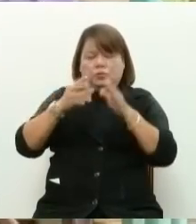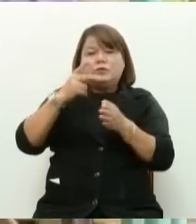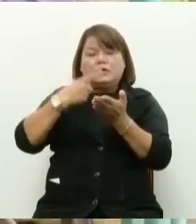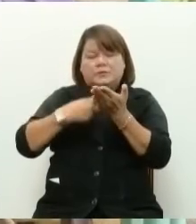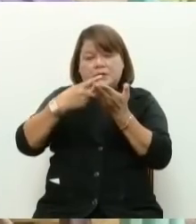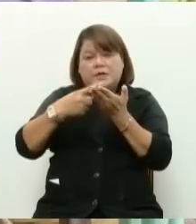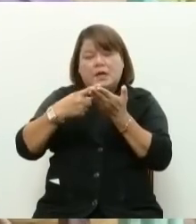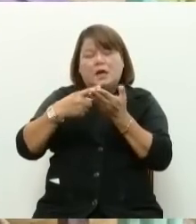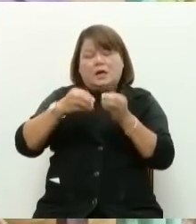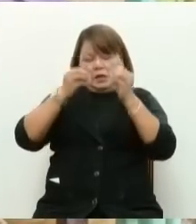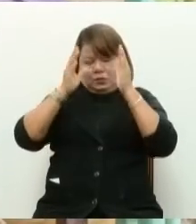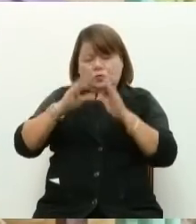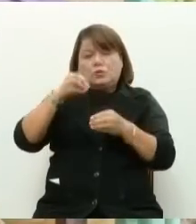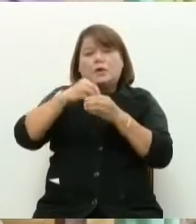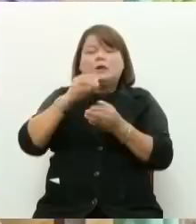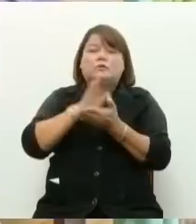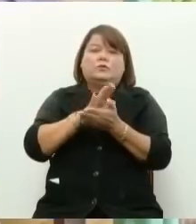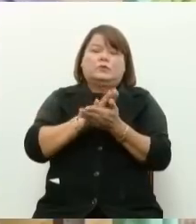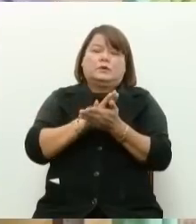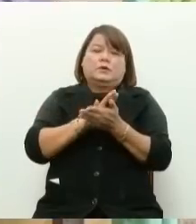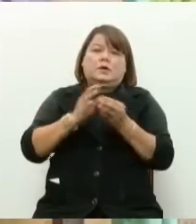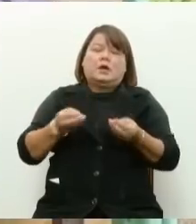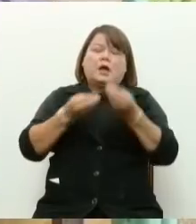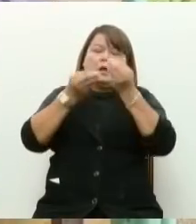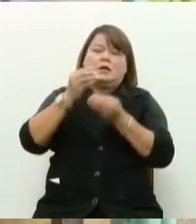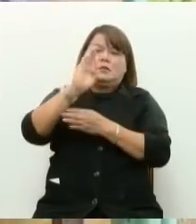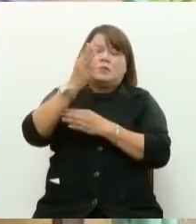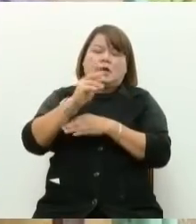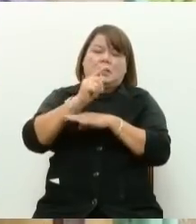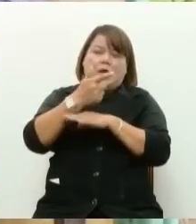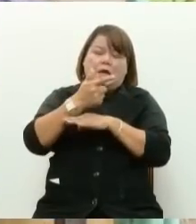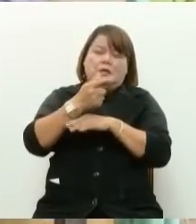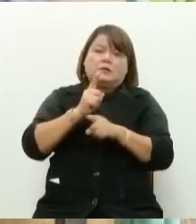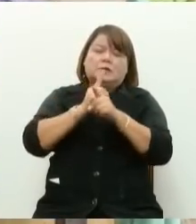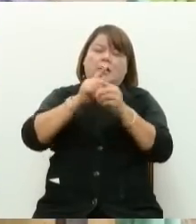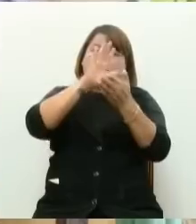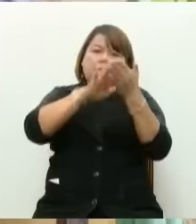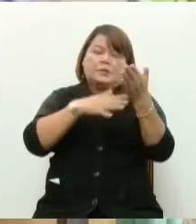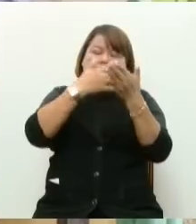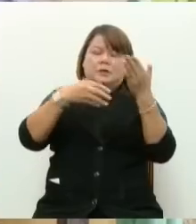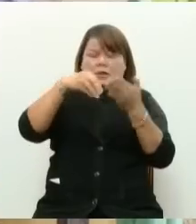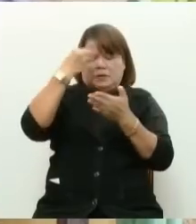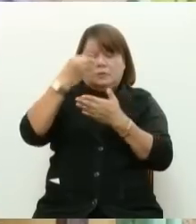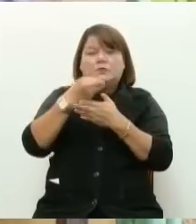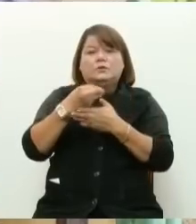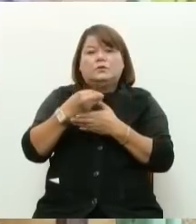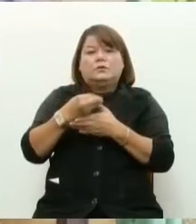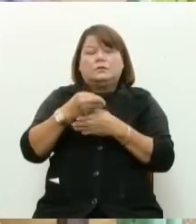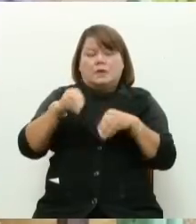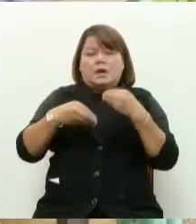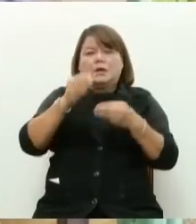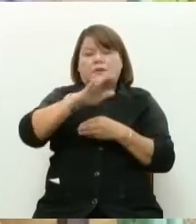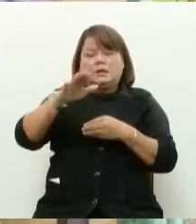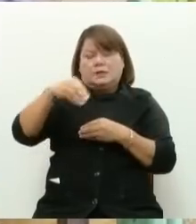และครูในโรงเรียนนั้นนะครับให้ใบงานตามแผนการเรียนรู้แบบ IEP นะครับเพื่อให้นักเรียนนั้น